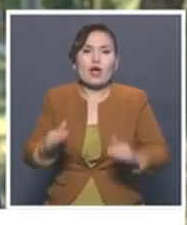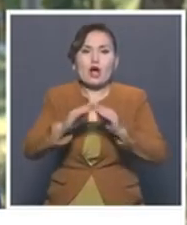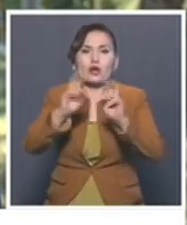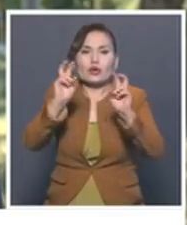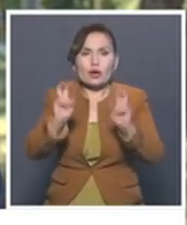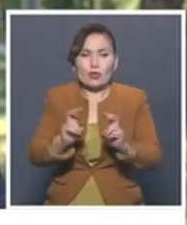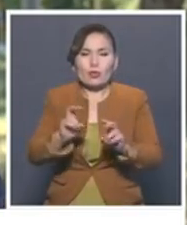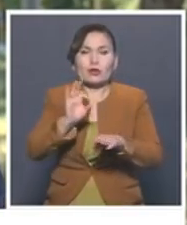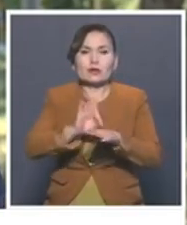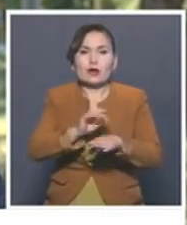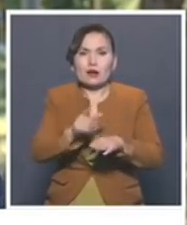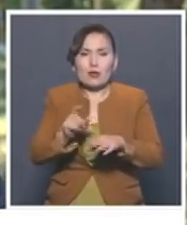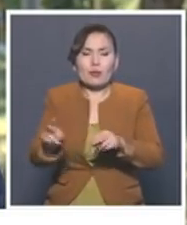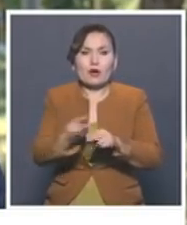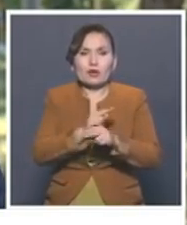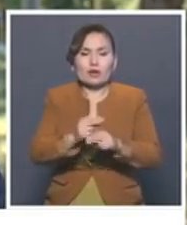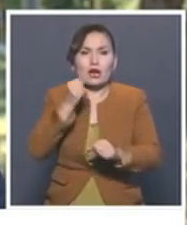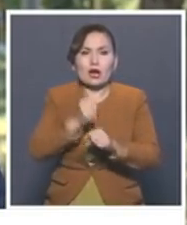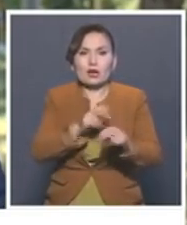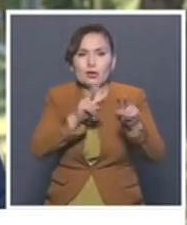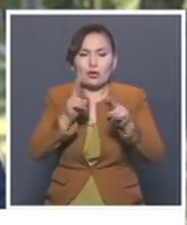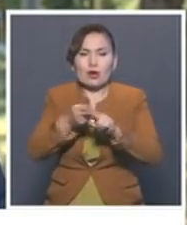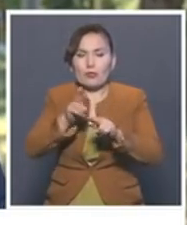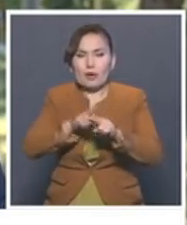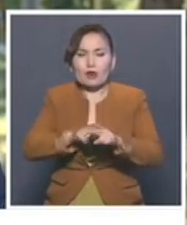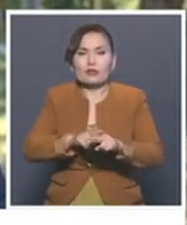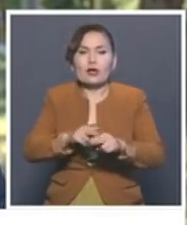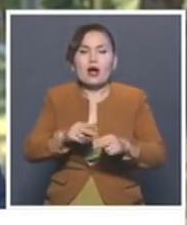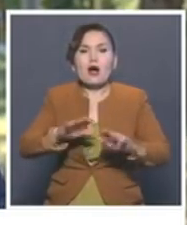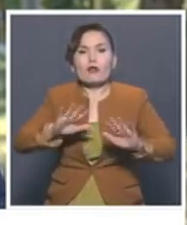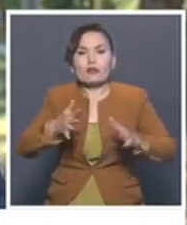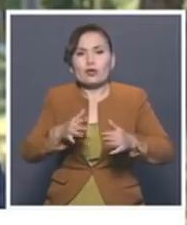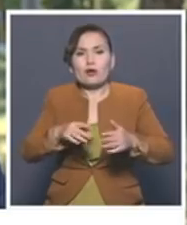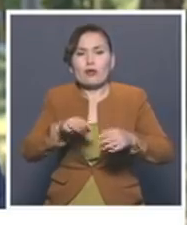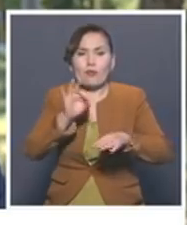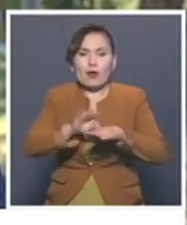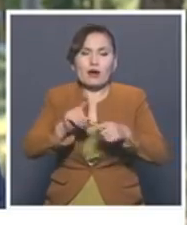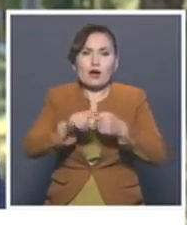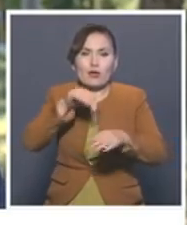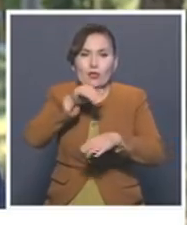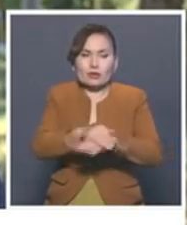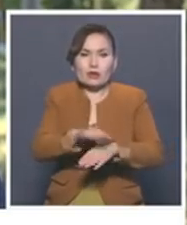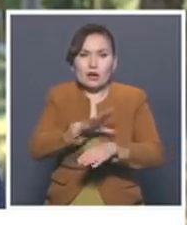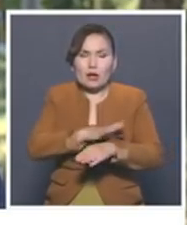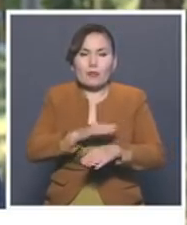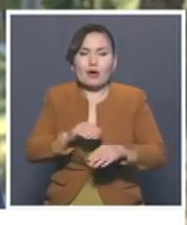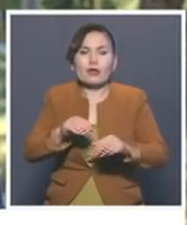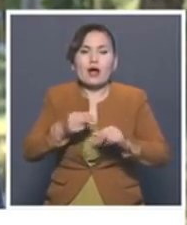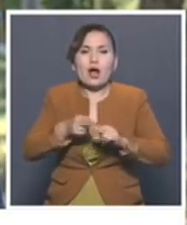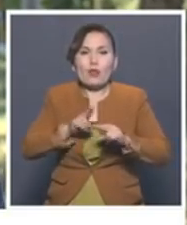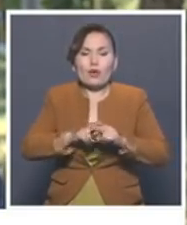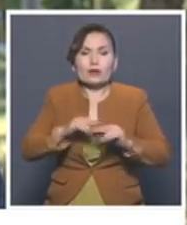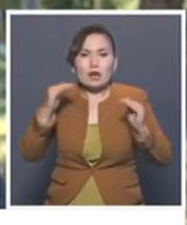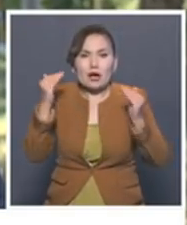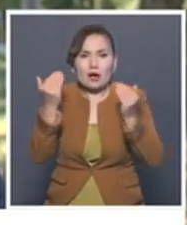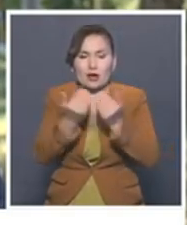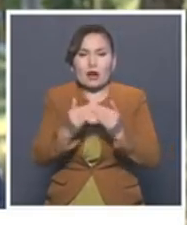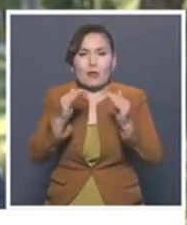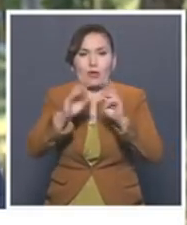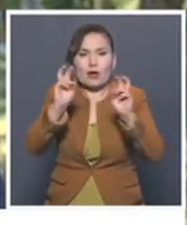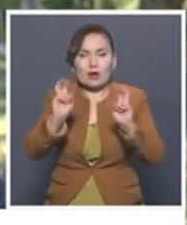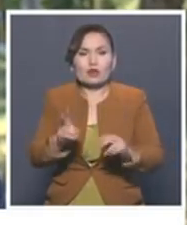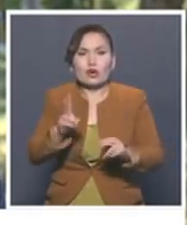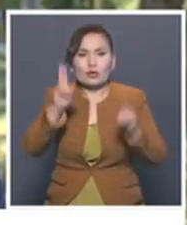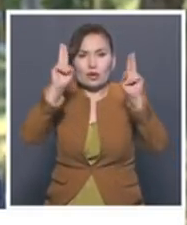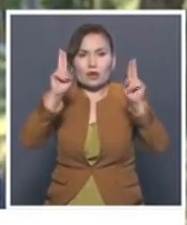емделіп жатқандар қатаң бақыланады. Егер тестілеуден оң нәтиже анықталса, науқасқа өзін-өзі оқшаулау туралы хабарлама жіберіліп, ереже